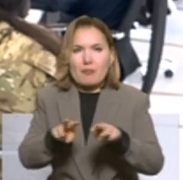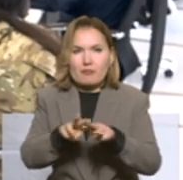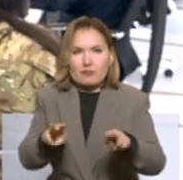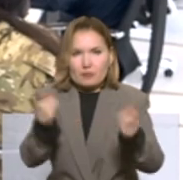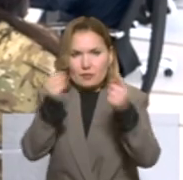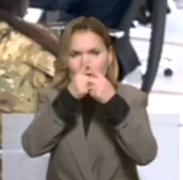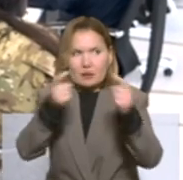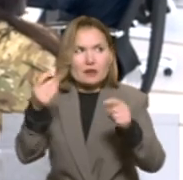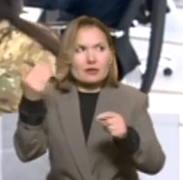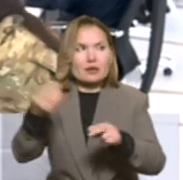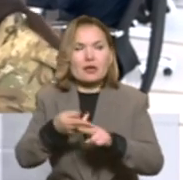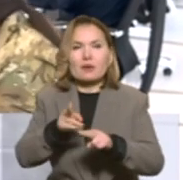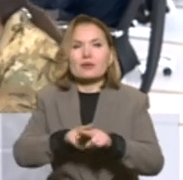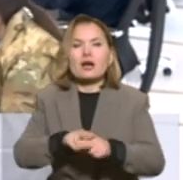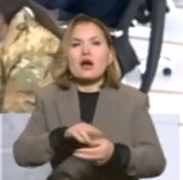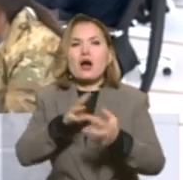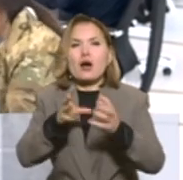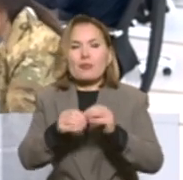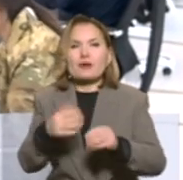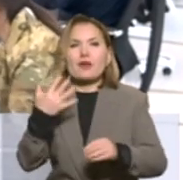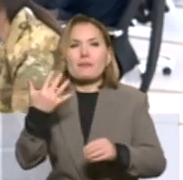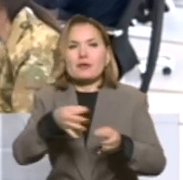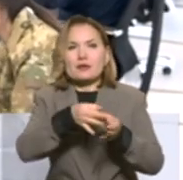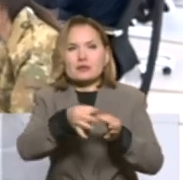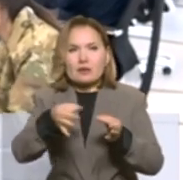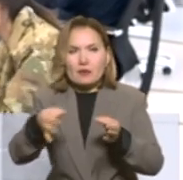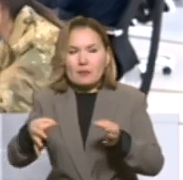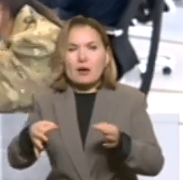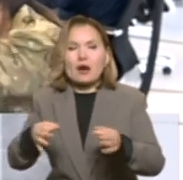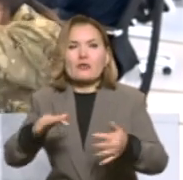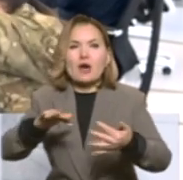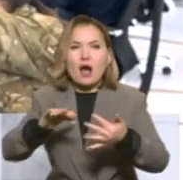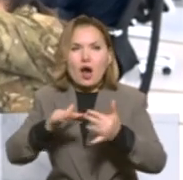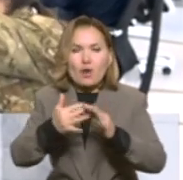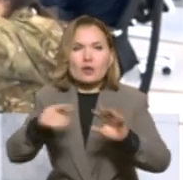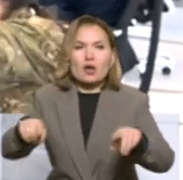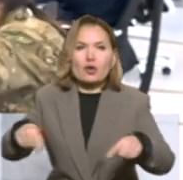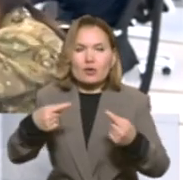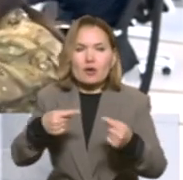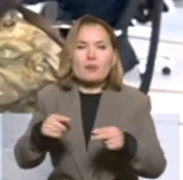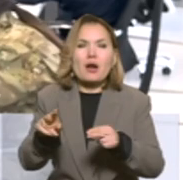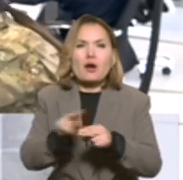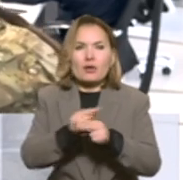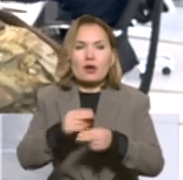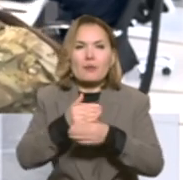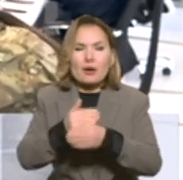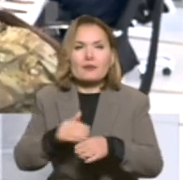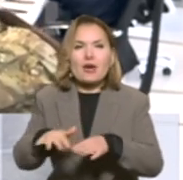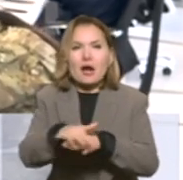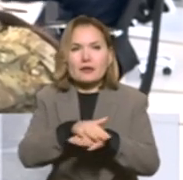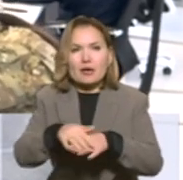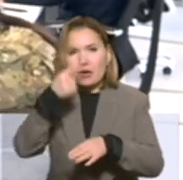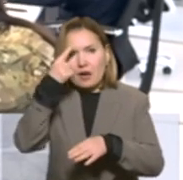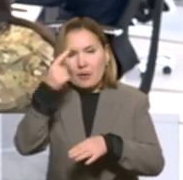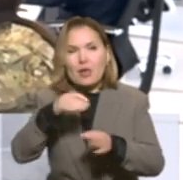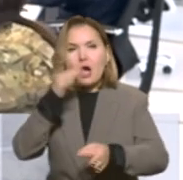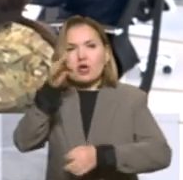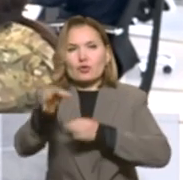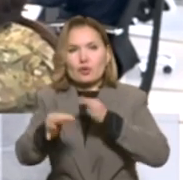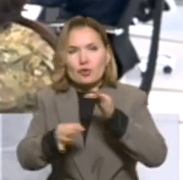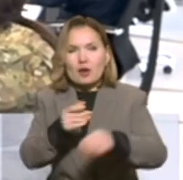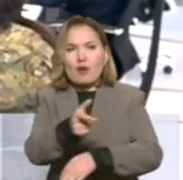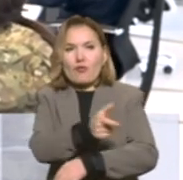қалған 52 елді мекеннің 5-і қалпына келтірілді. Қалыптасқан жағдай туралы азаматтарды хабардар ету тәулік бойы